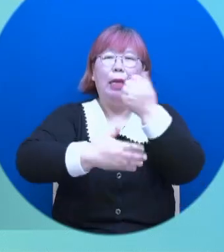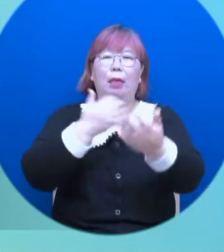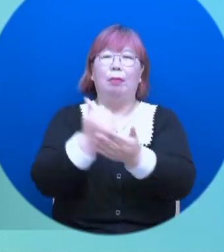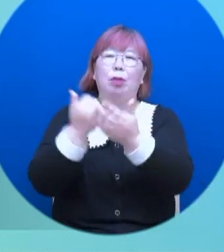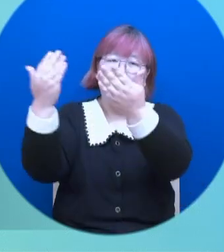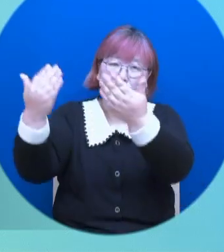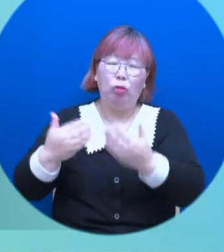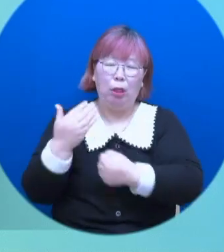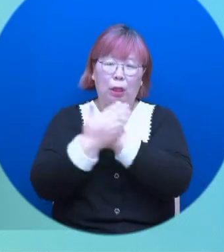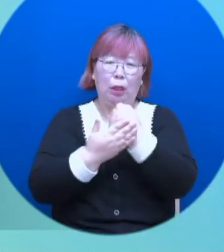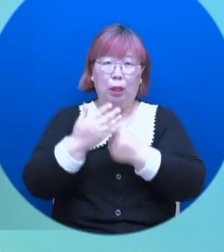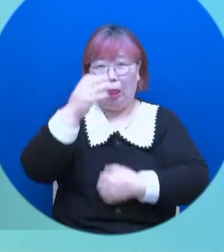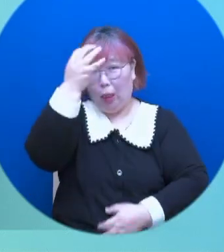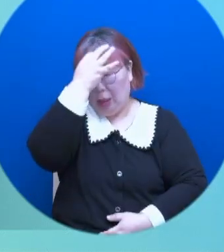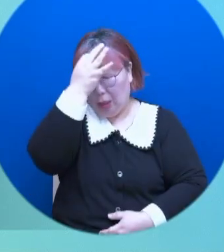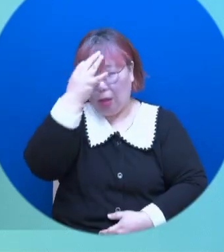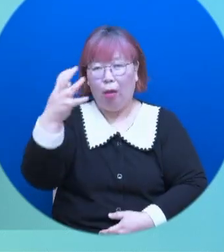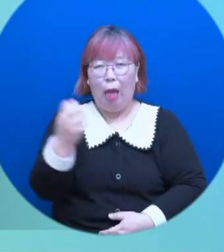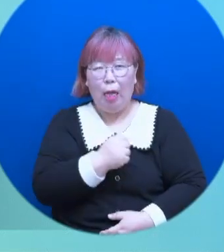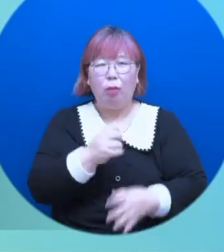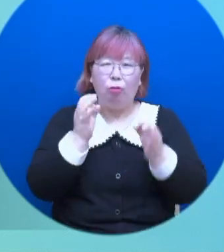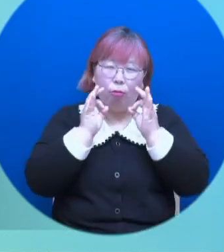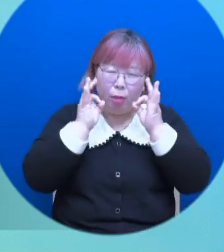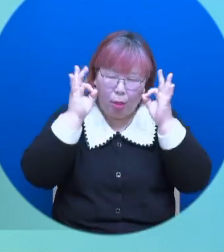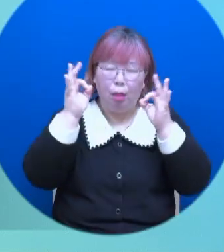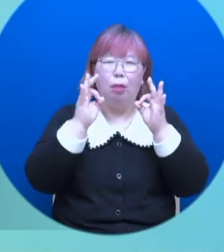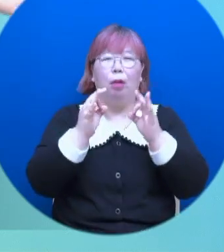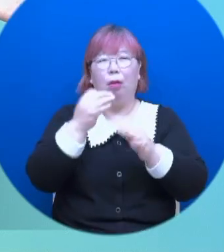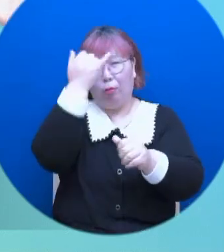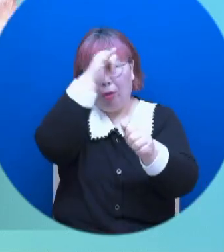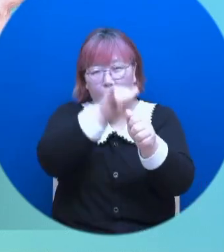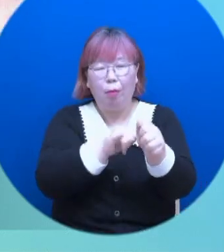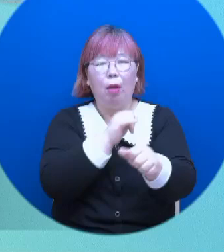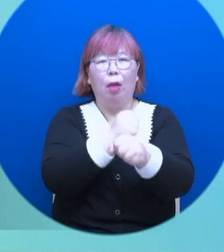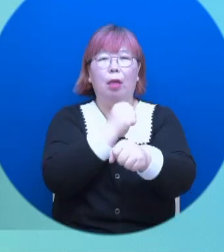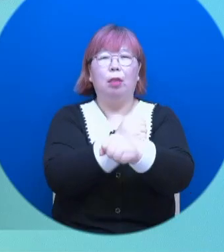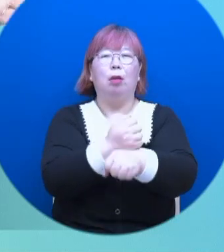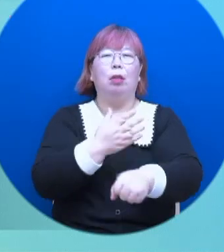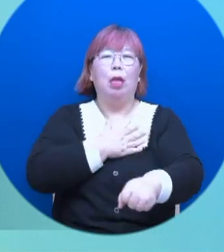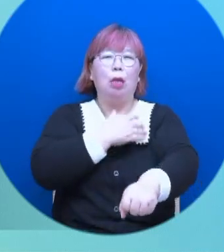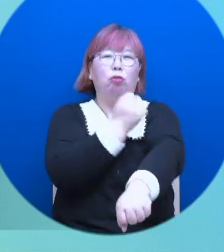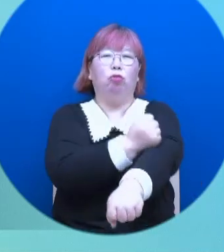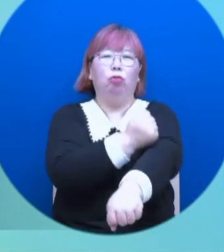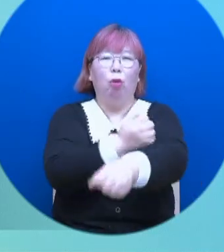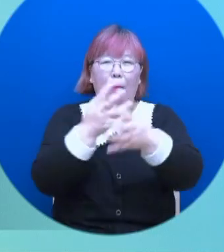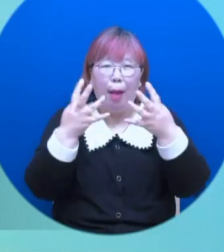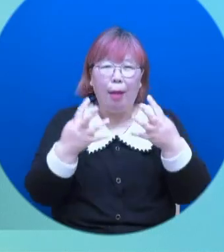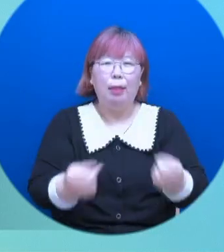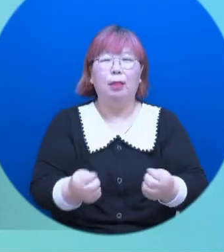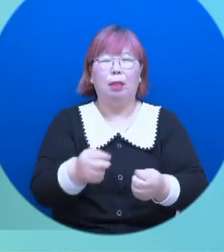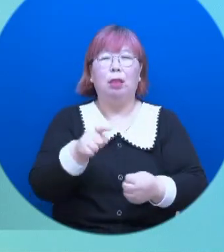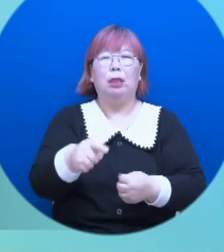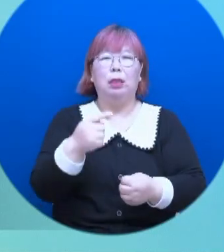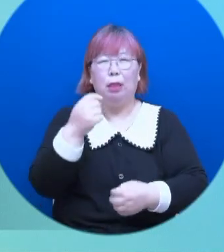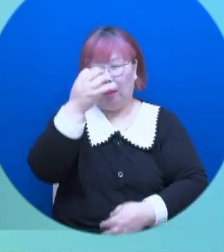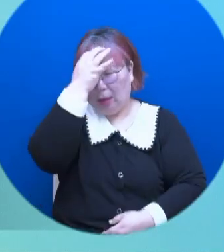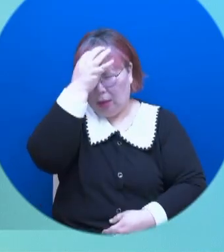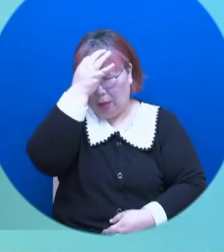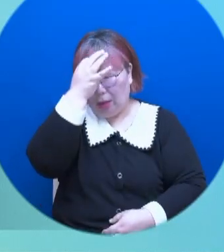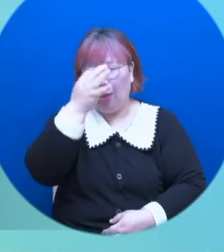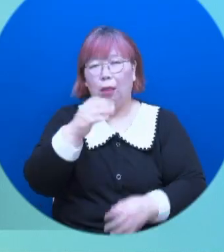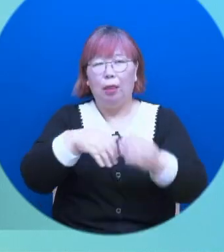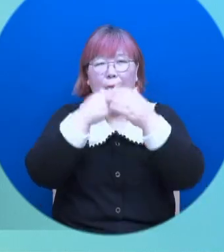은사를 가지고 최선을 다해 섬겼다는 거예요. 다시 말해서 그 모든 은사와 재능을